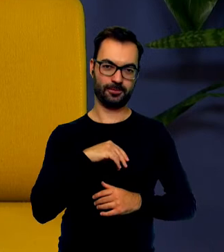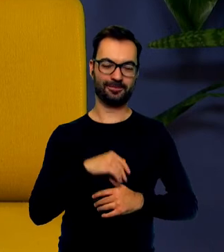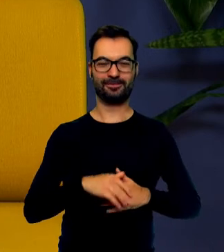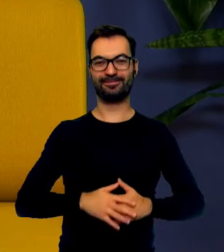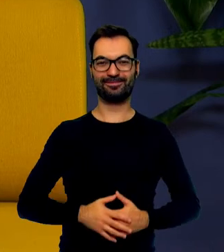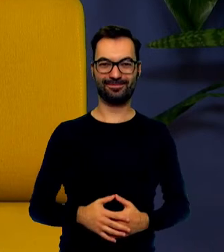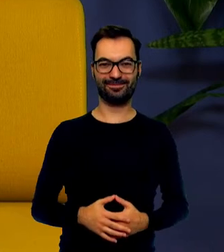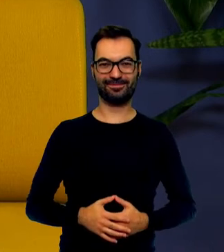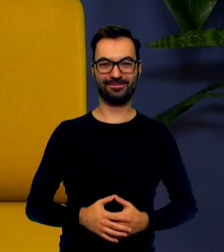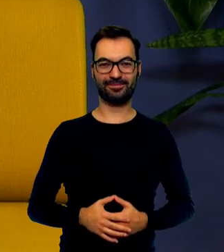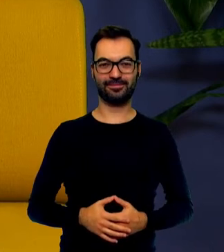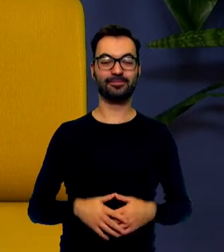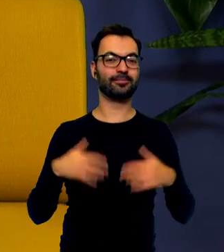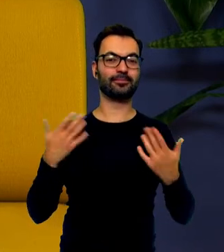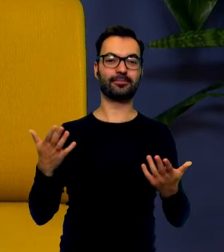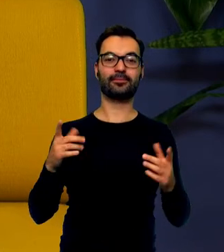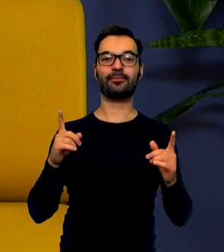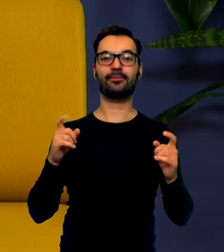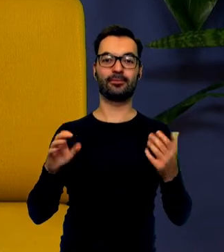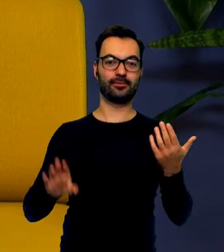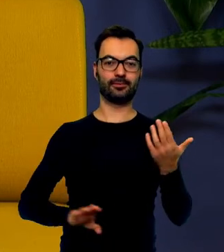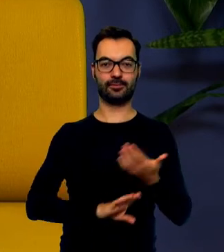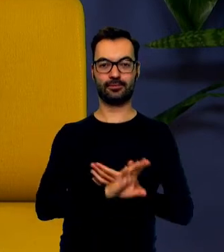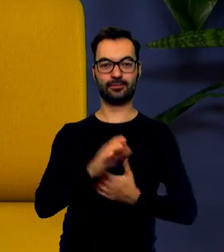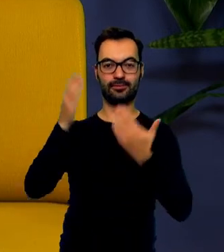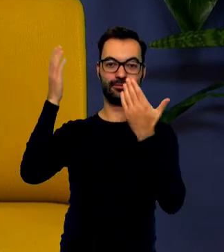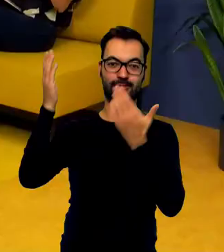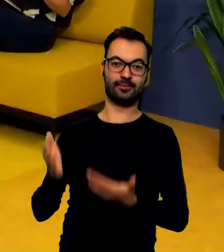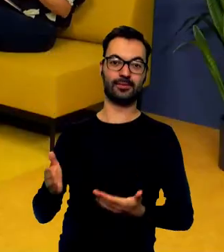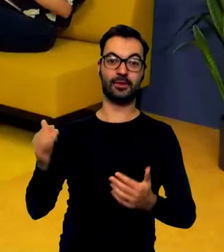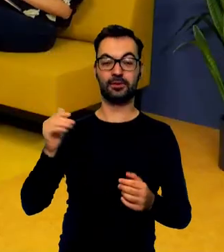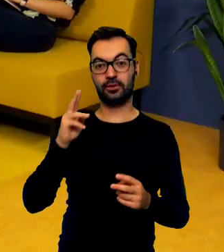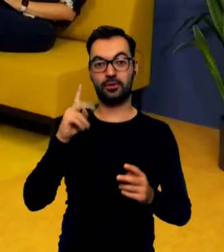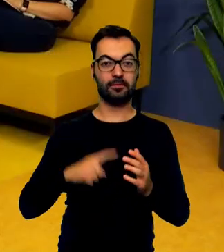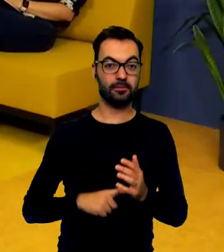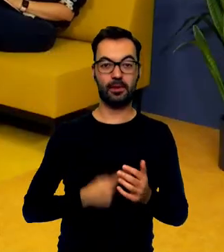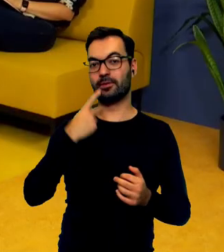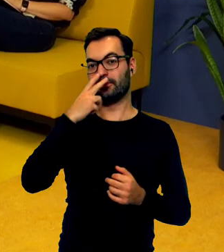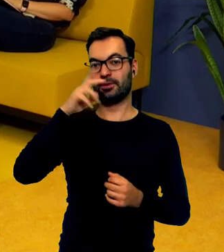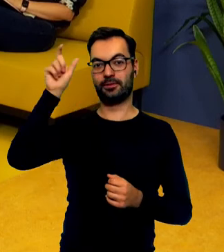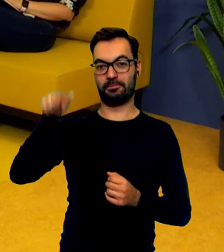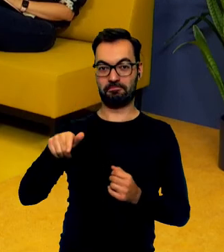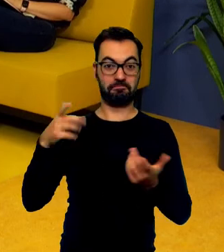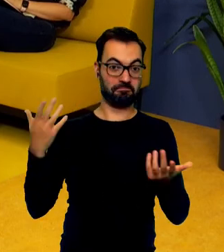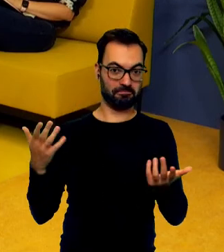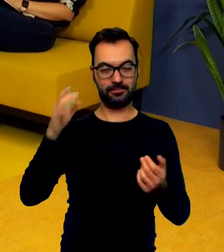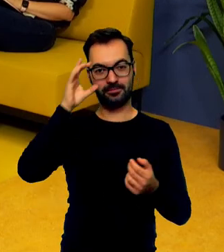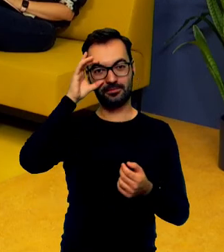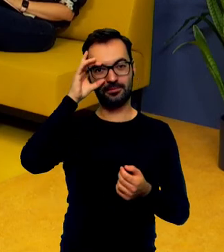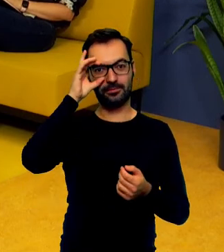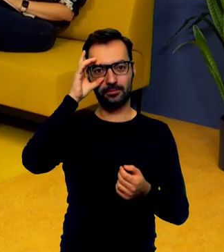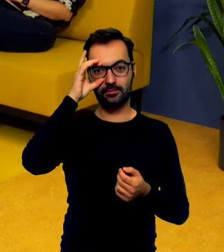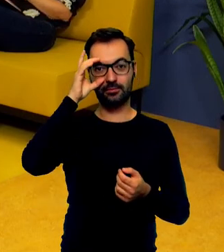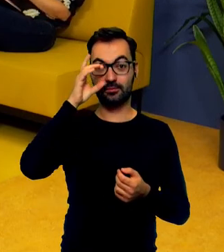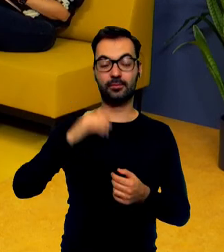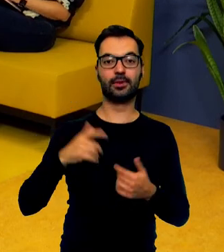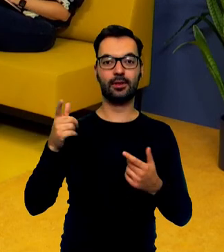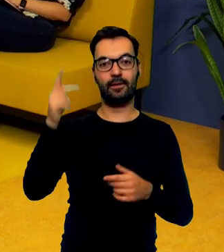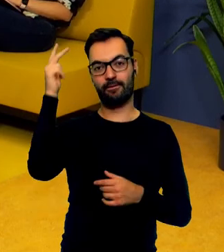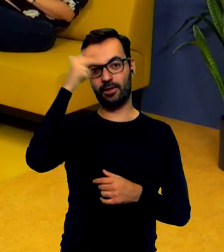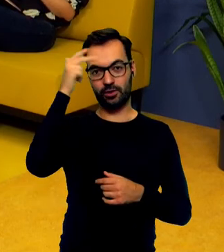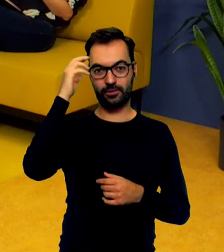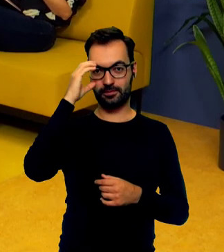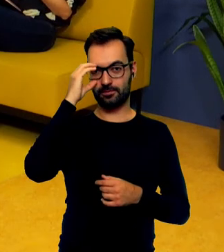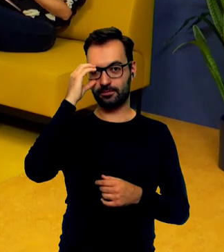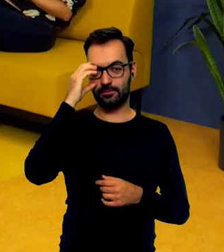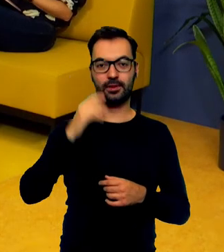pod dzisiejszym komentarzem. Tomek, zacznę od przedstawienia Cię, bo być może ktoś dzisiaj rozpocznie znajomość z Tobą, którą będzie kontynuować. Jesteś